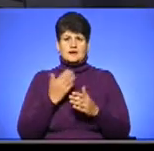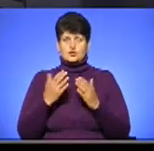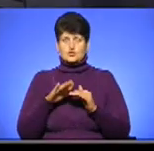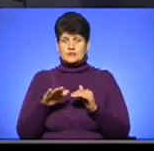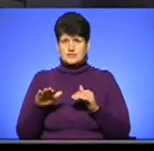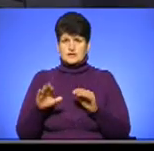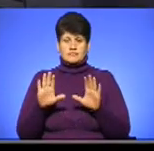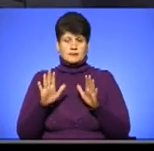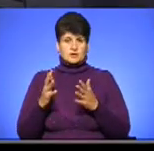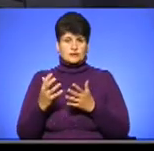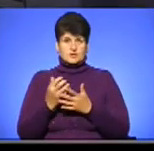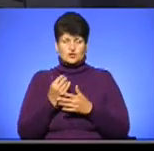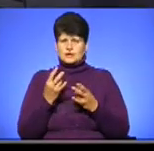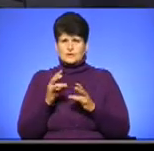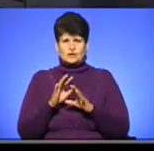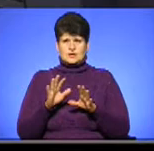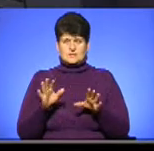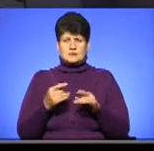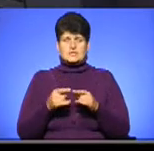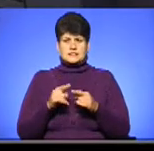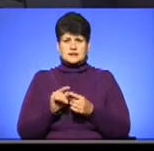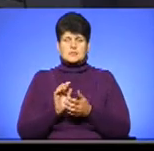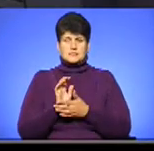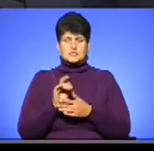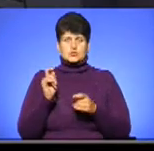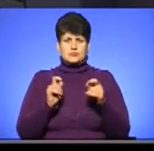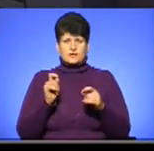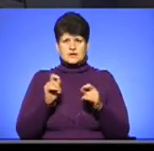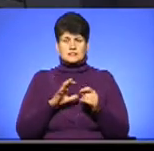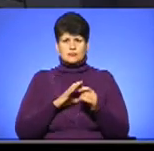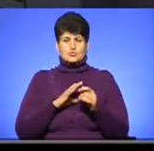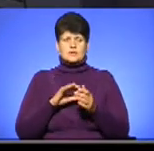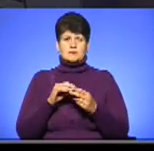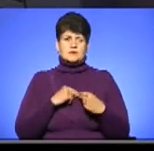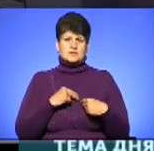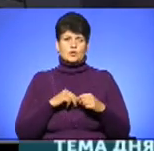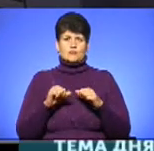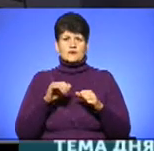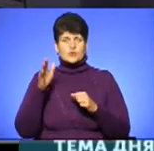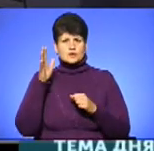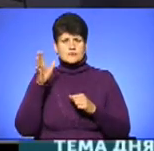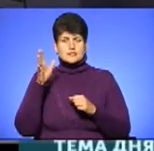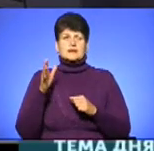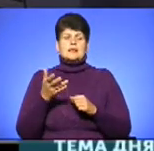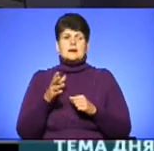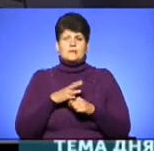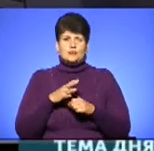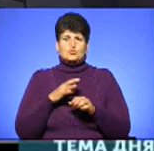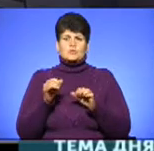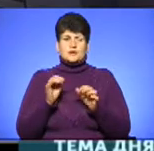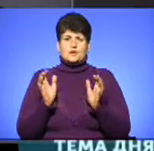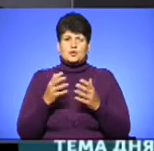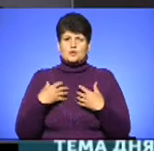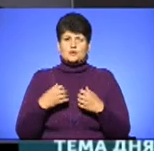випадково знайдуть? Не потрібно. Це я були на прес-конференції, яку організовував, були представники з управління освіти і науки, були з управління охорони